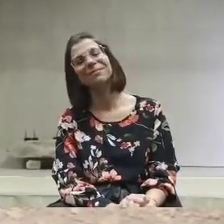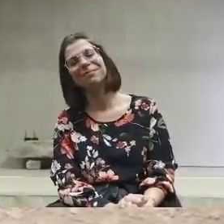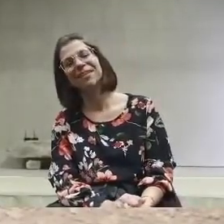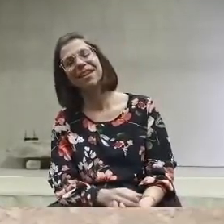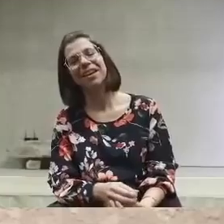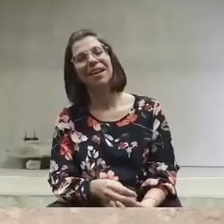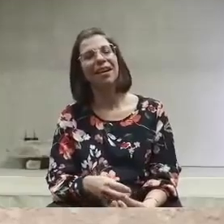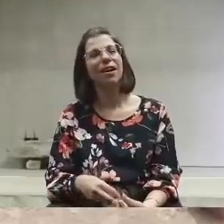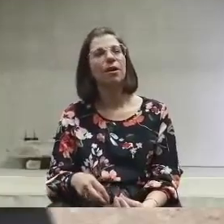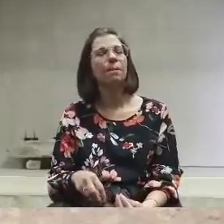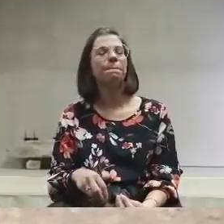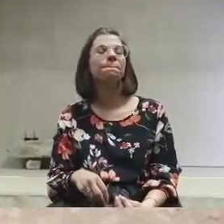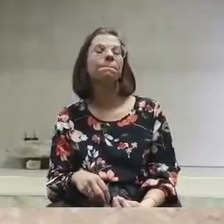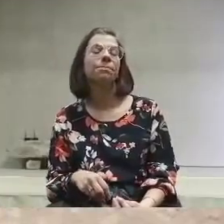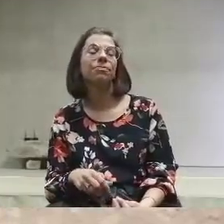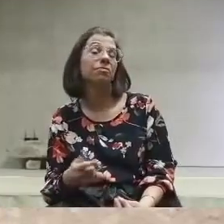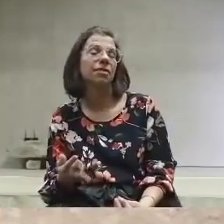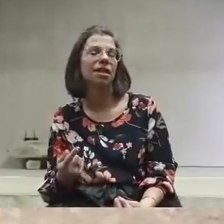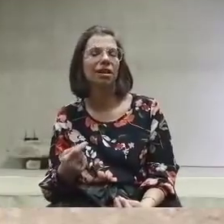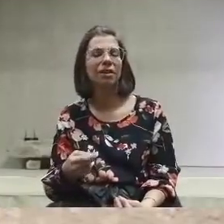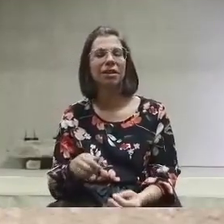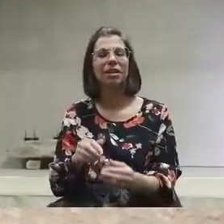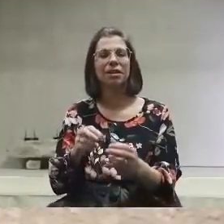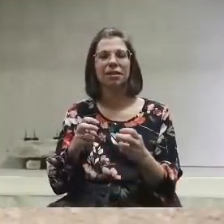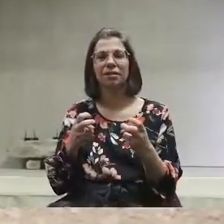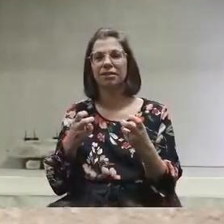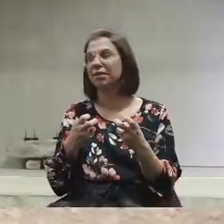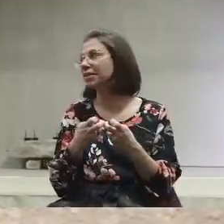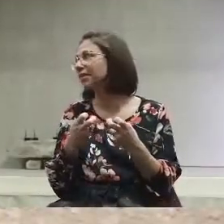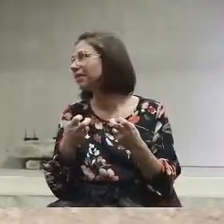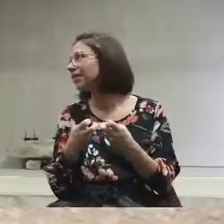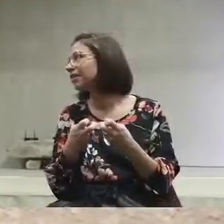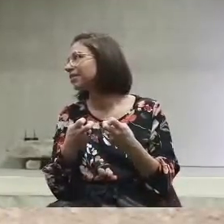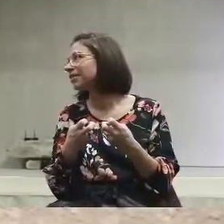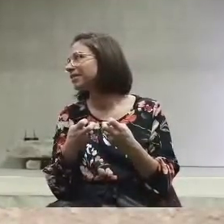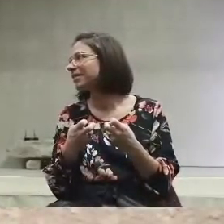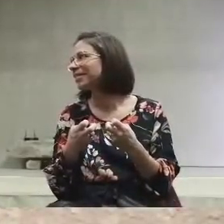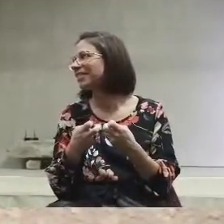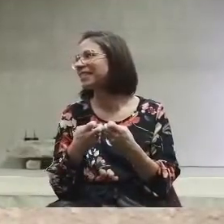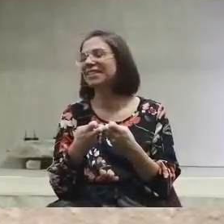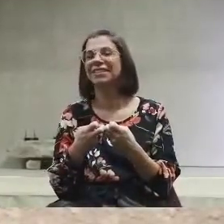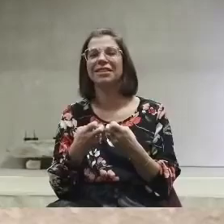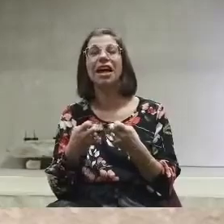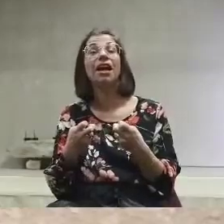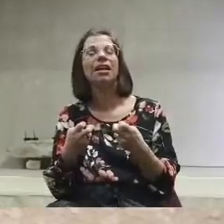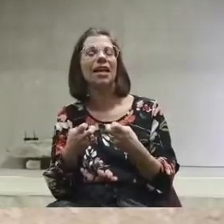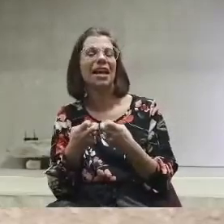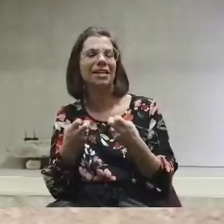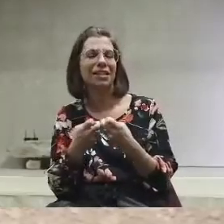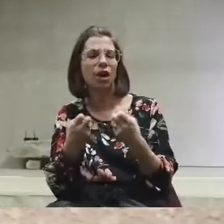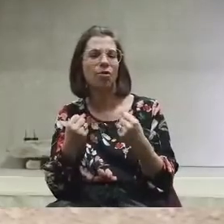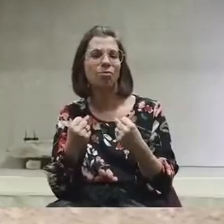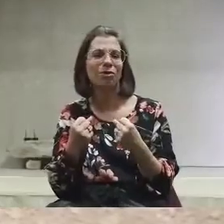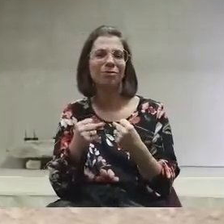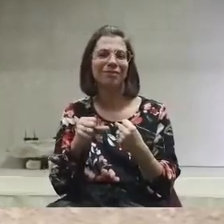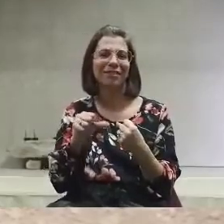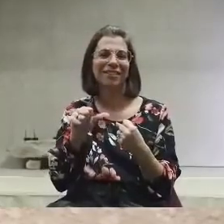Bon, 95 €. Je dis ça comme ça. Combien? 135. La sœur, elle